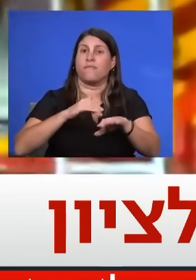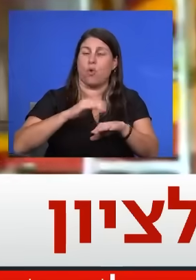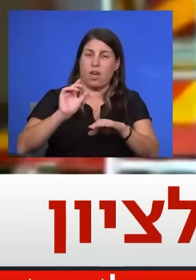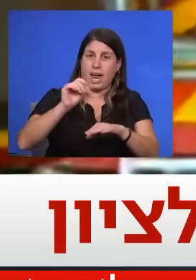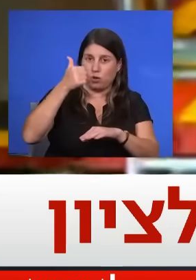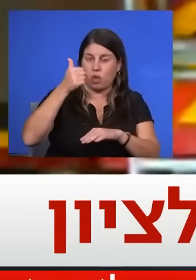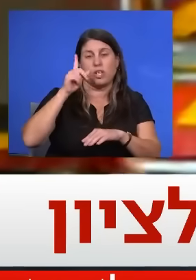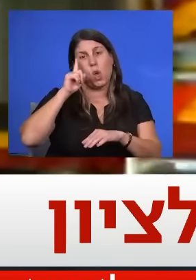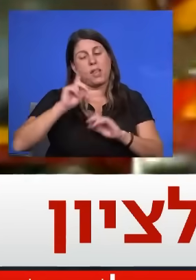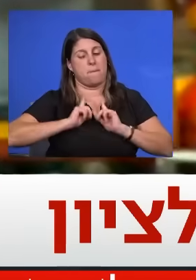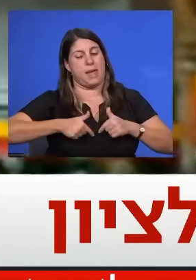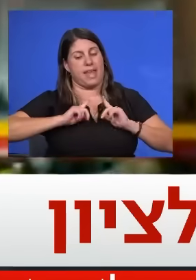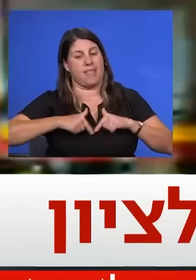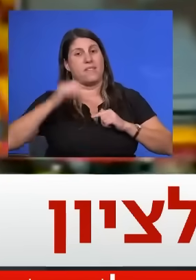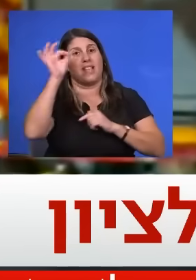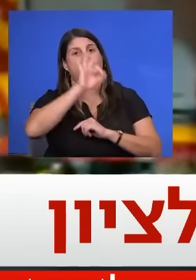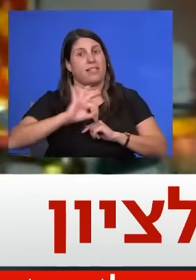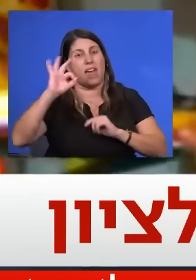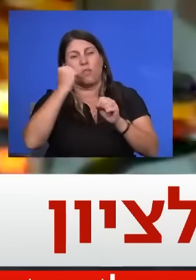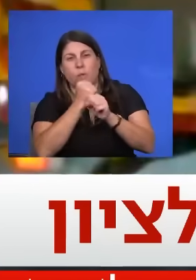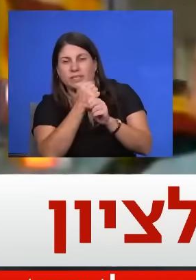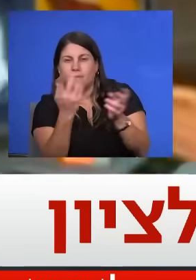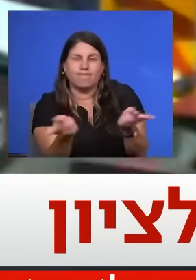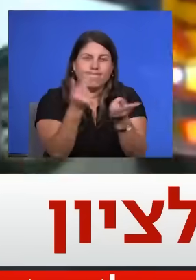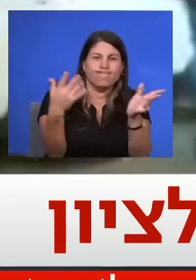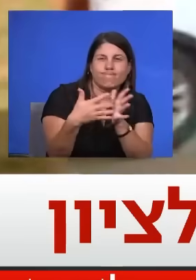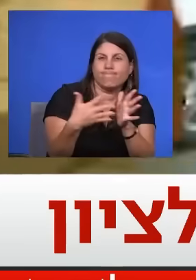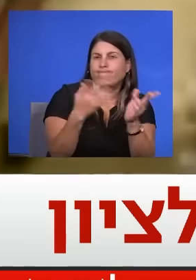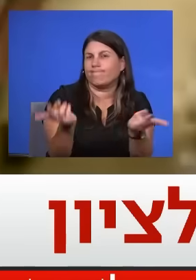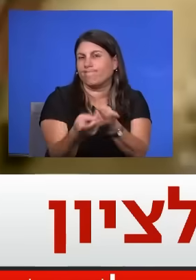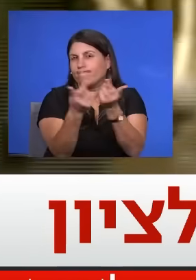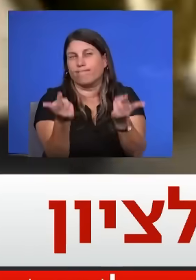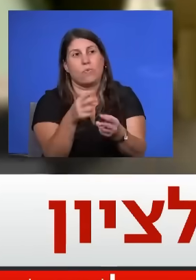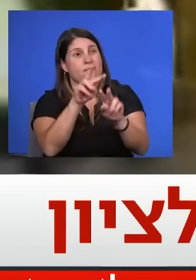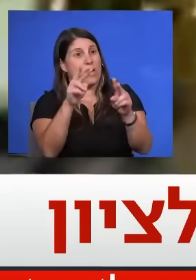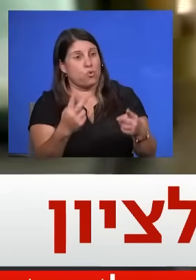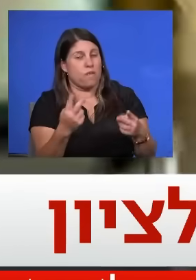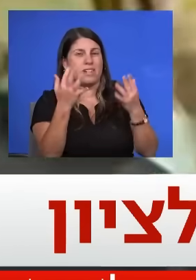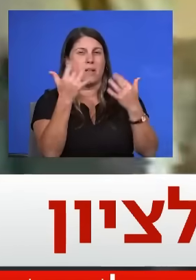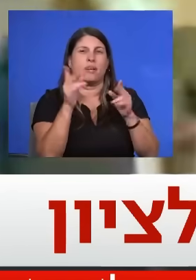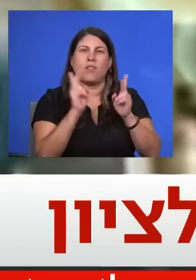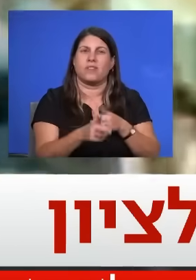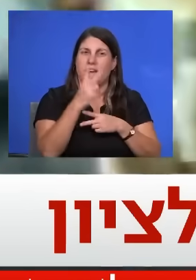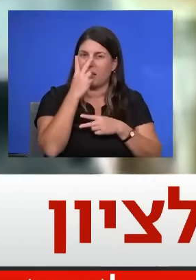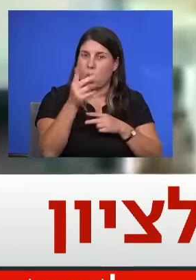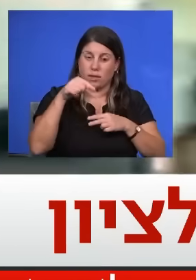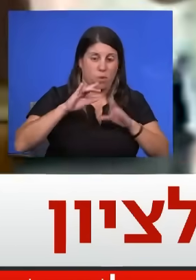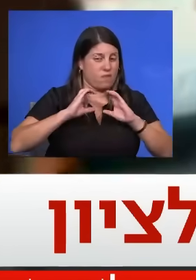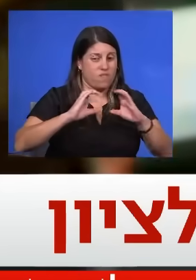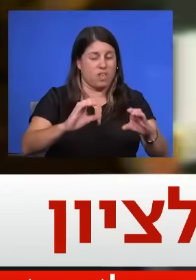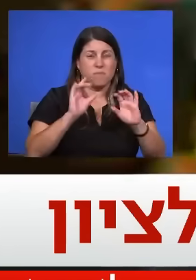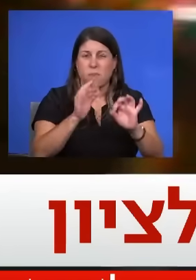אדום עדיין עושים סריקות. ושוב, עד כמה שנוכל לראות, פה הכביש באמת, אנחנו רואים לא מעט רסיסים